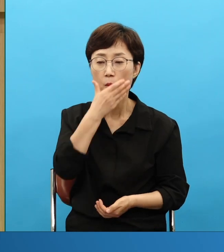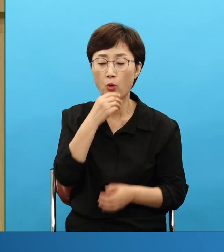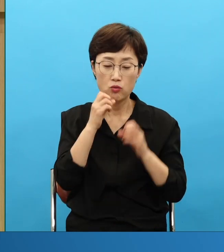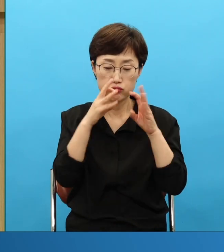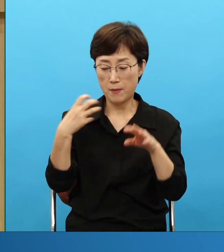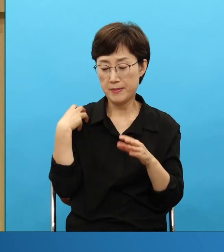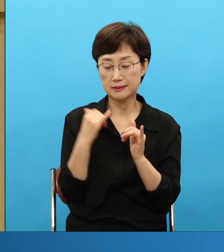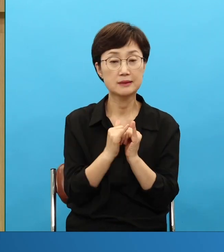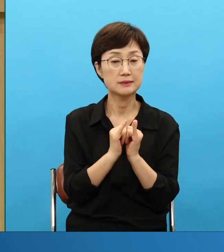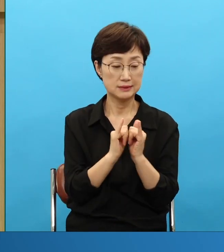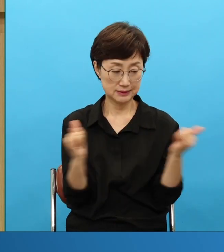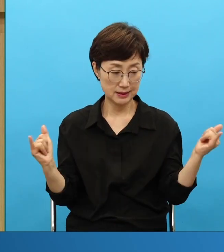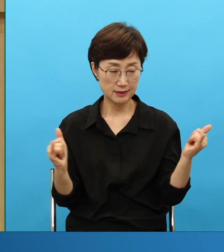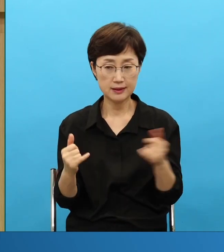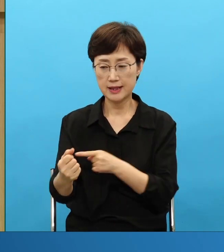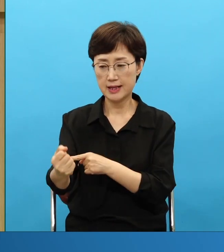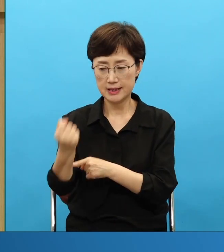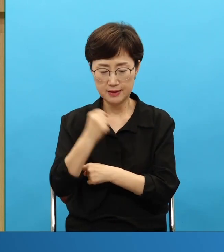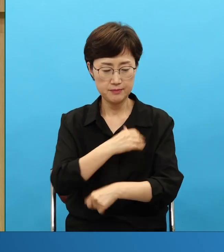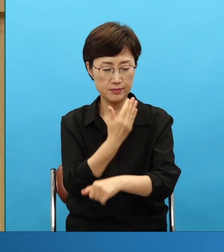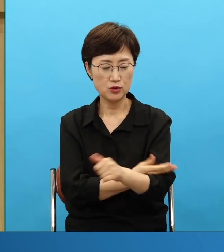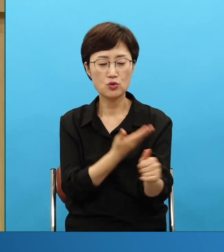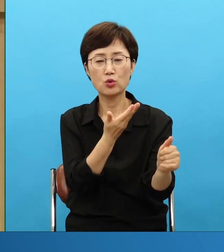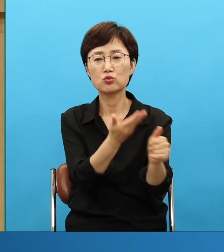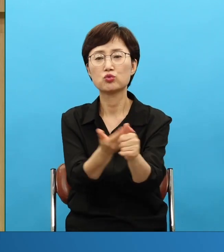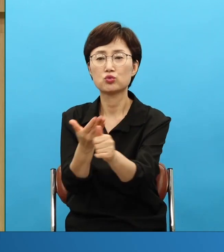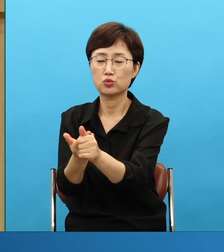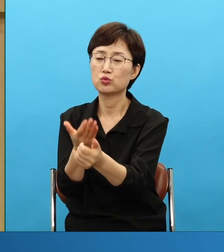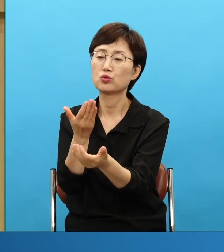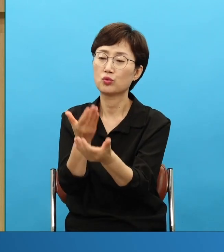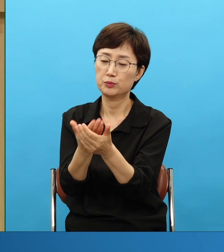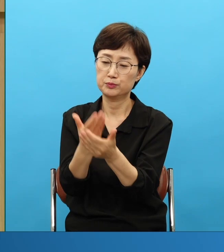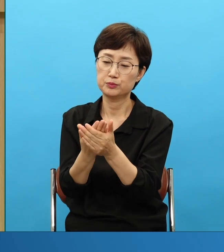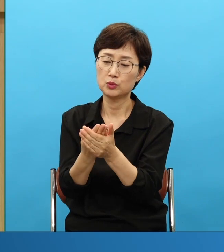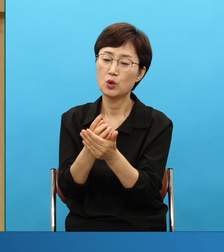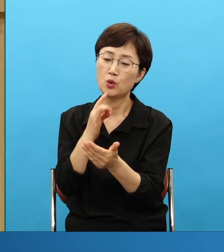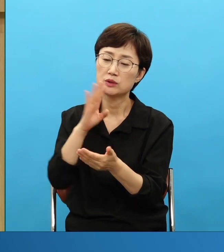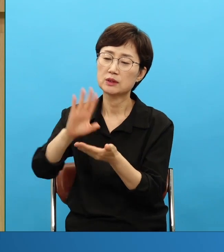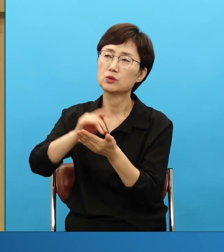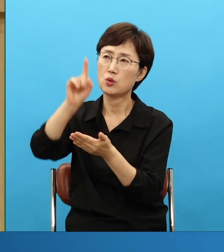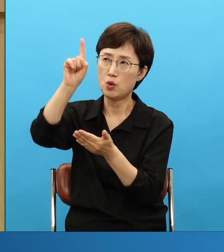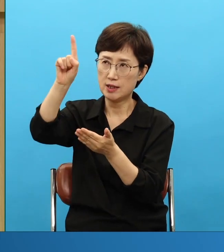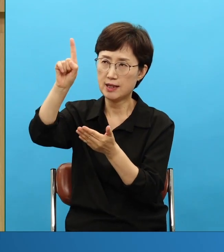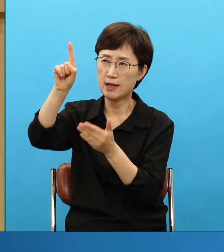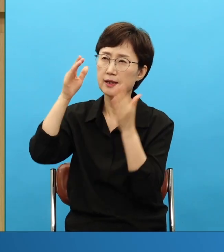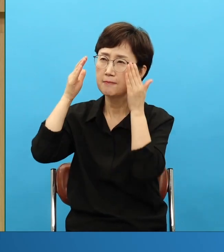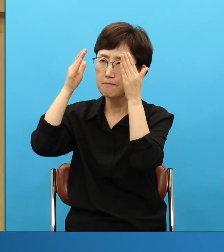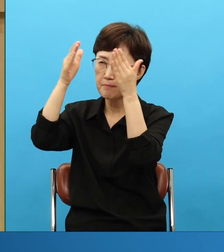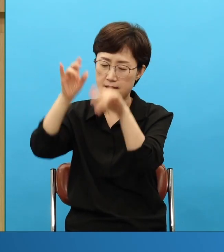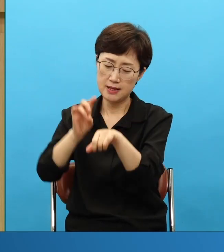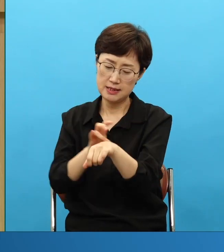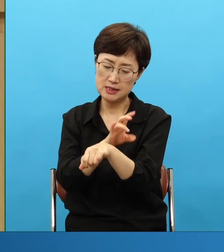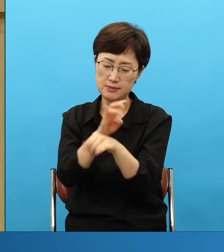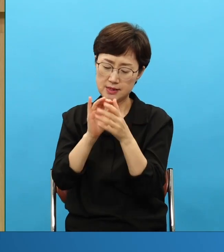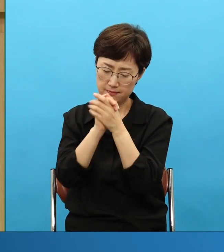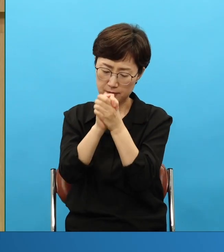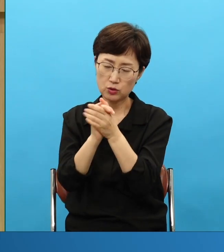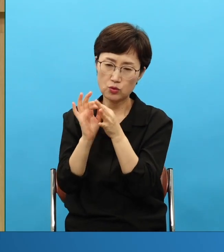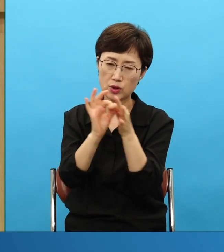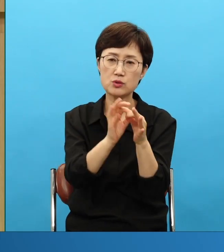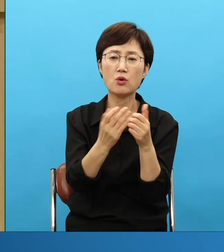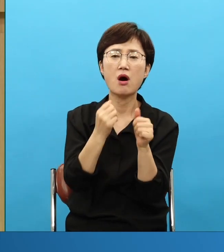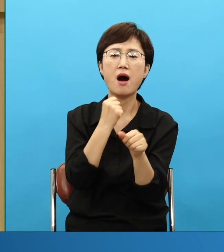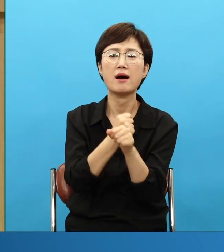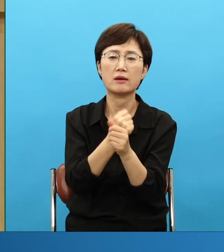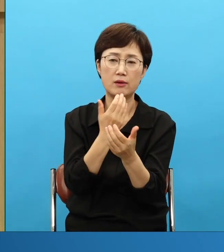사역자들에게 그들에게 힘과 능력을 주시고 오직 그리스도 안에서 그들의 24를 누리게 하옵소서.